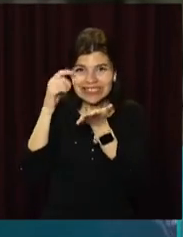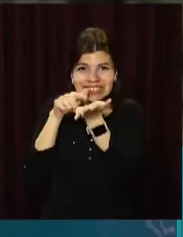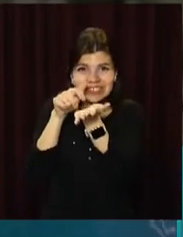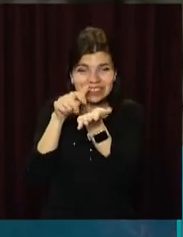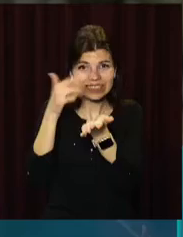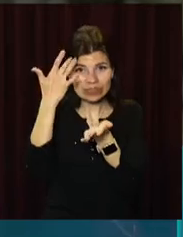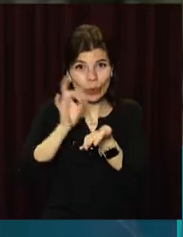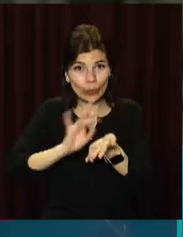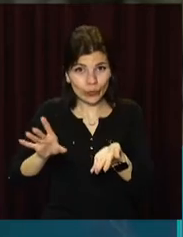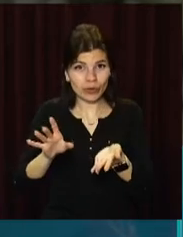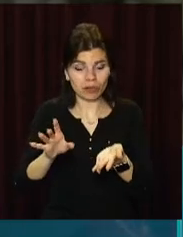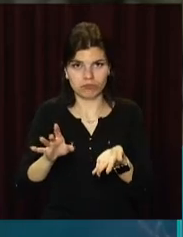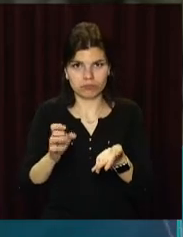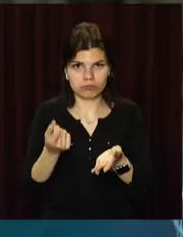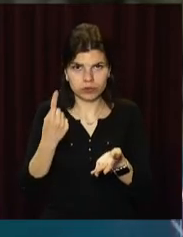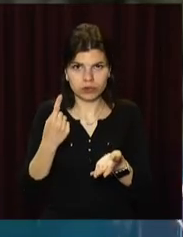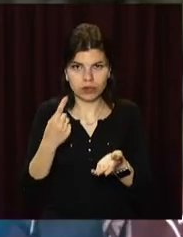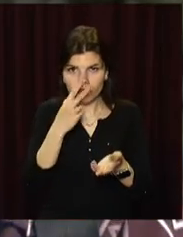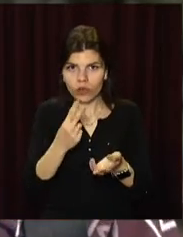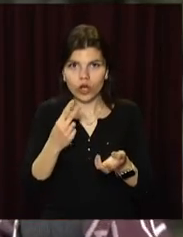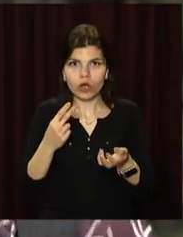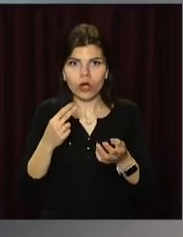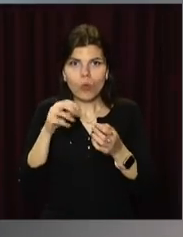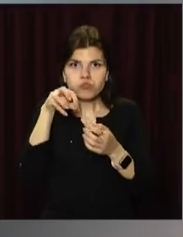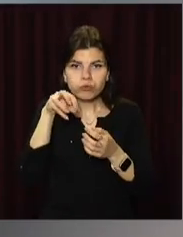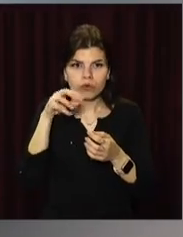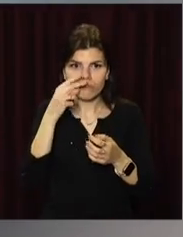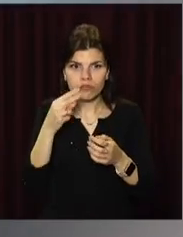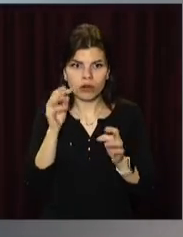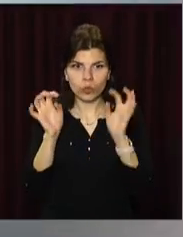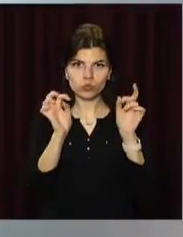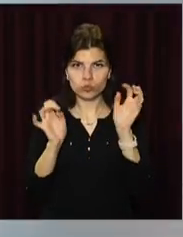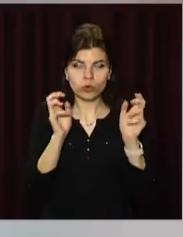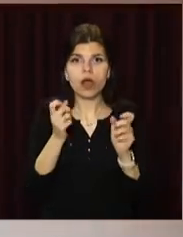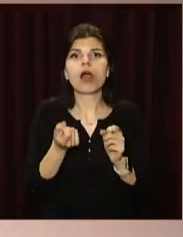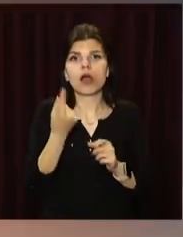попиталась убрати. Оказалось, що це от щось випукле. Крихотуля.